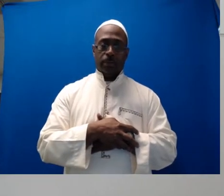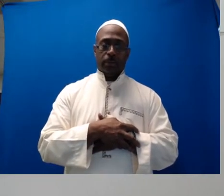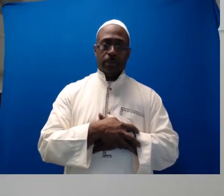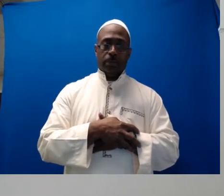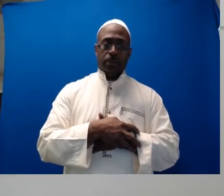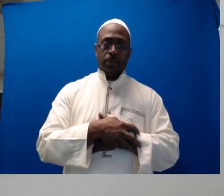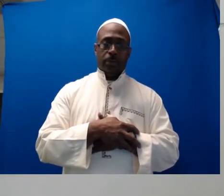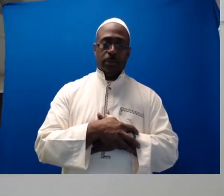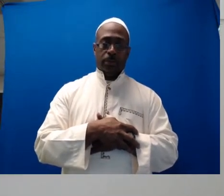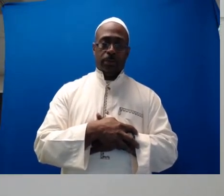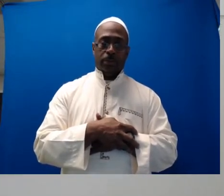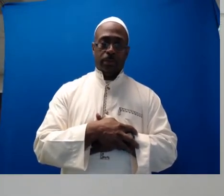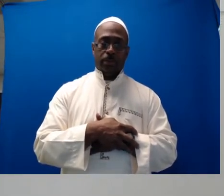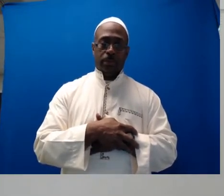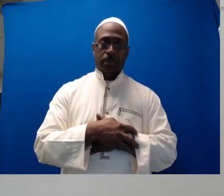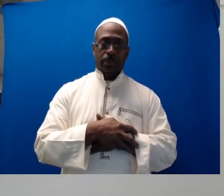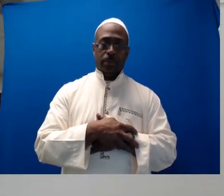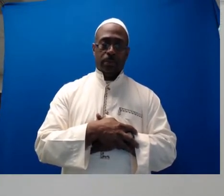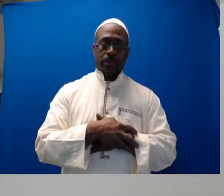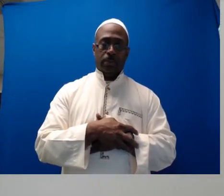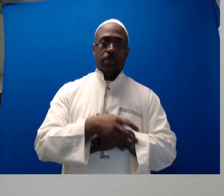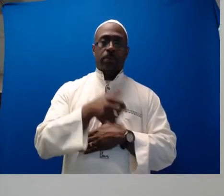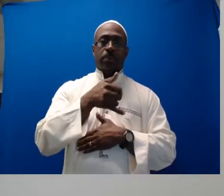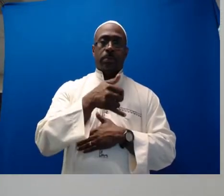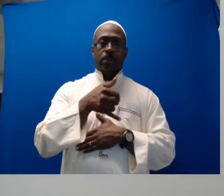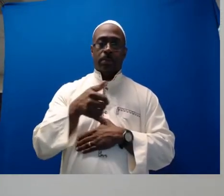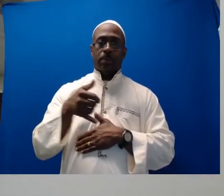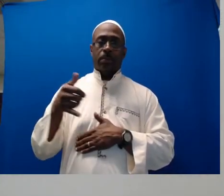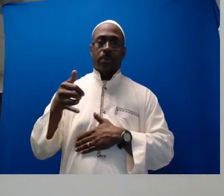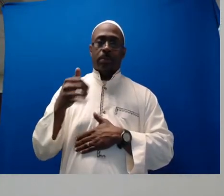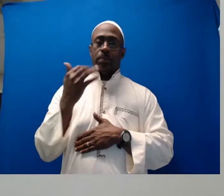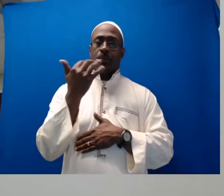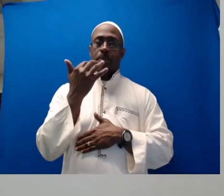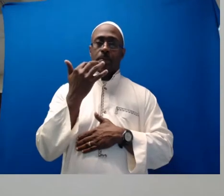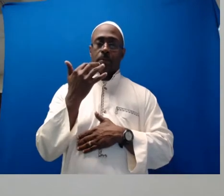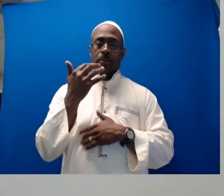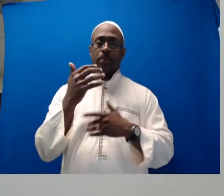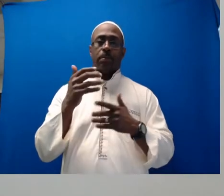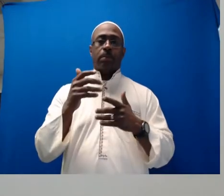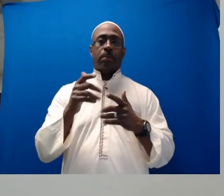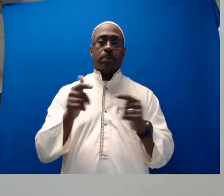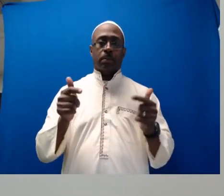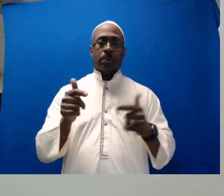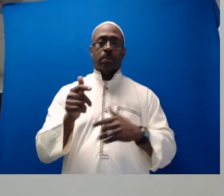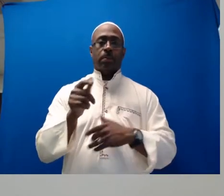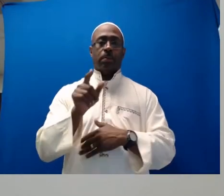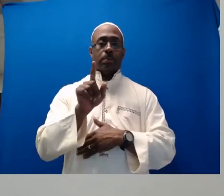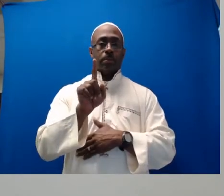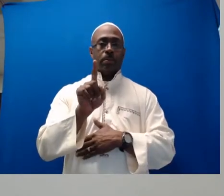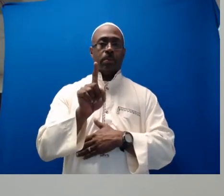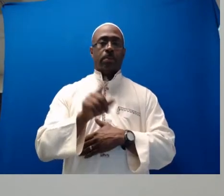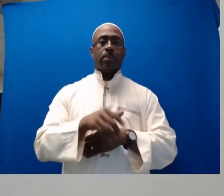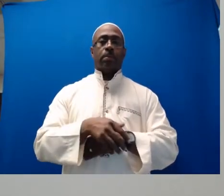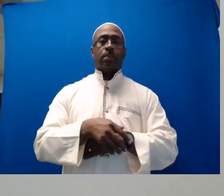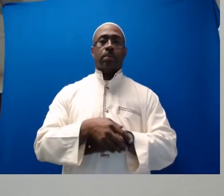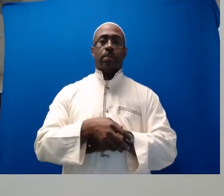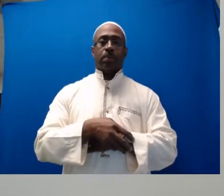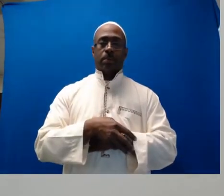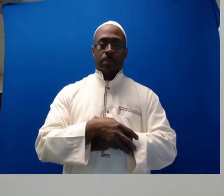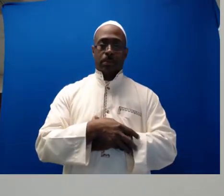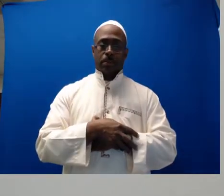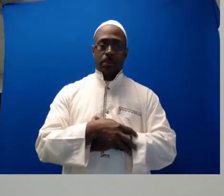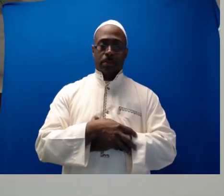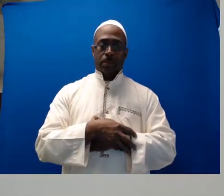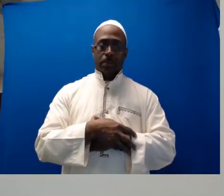الله سبحانه وخير الهدي هدي رسوله صلوات الله وسلامه عليه وشر الأمور محدثاتها